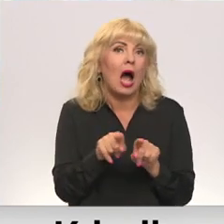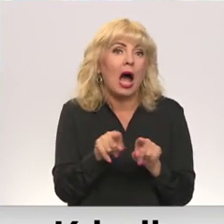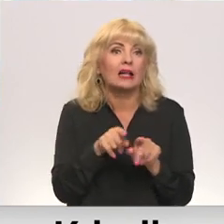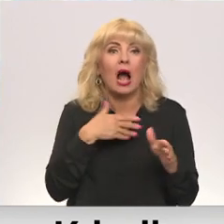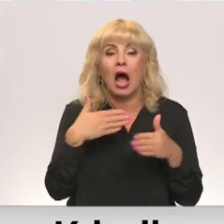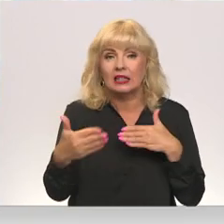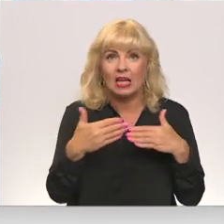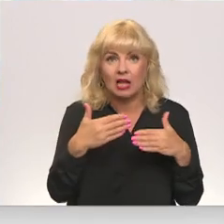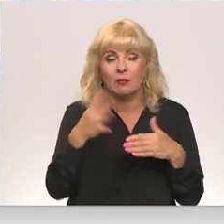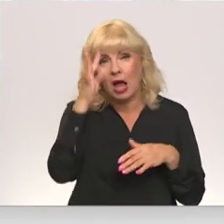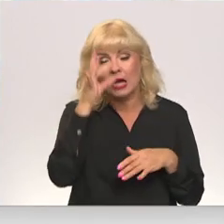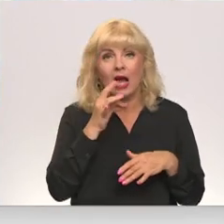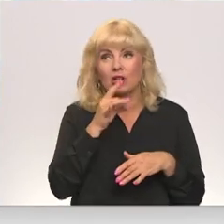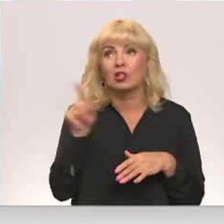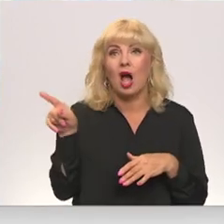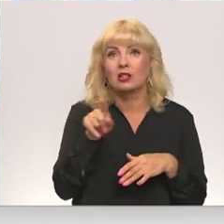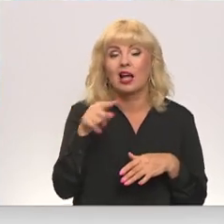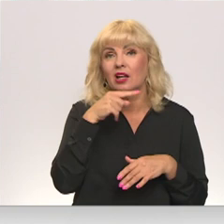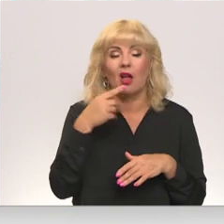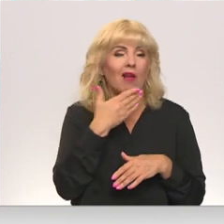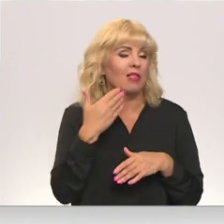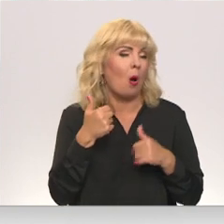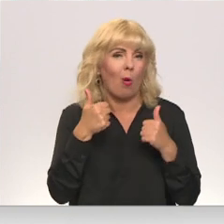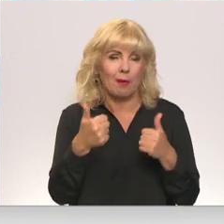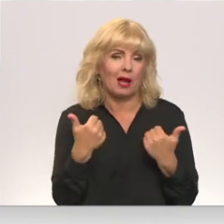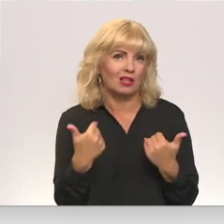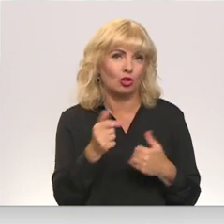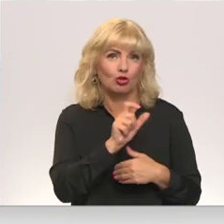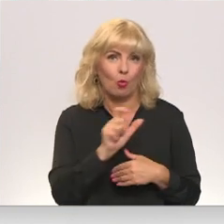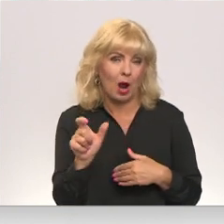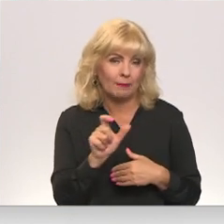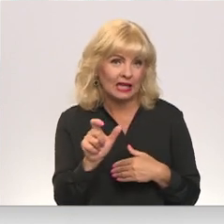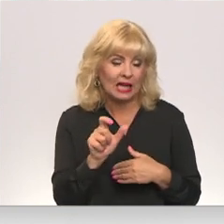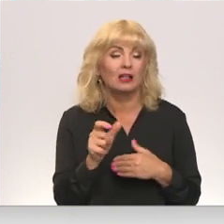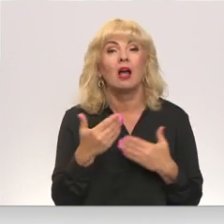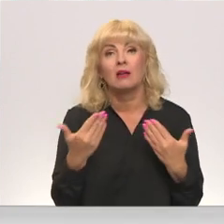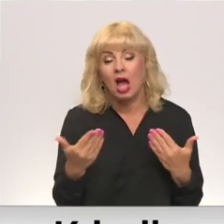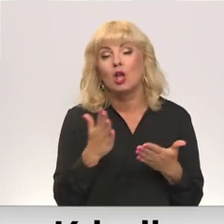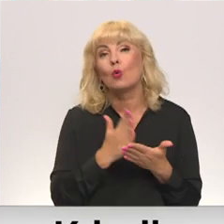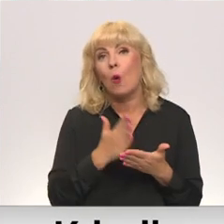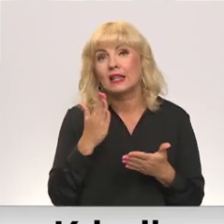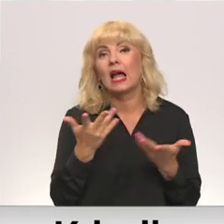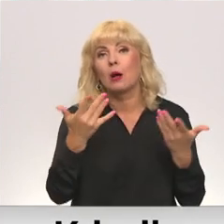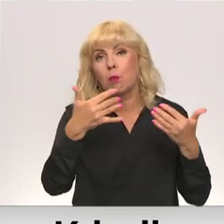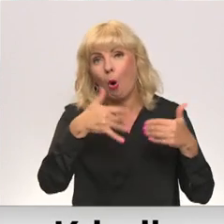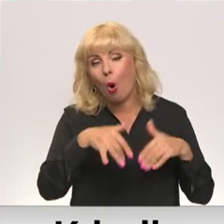starp Kazahstānu un Krieviju nav tās labākās šobrīd. Līdz ar to noteikti, ka šie